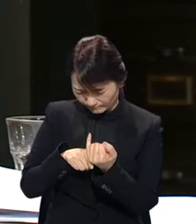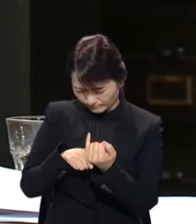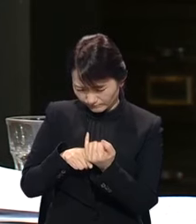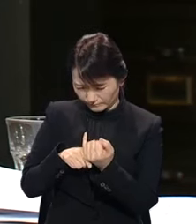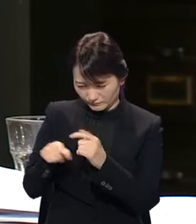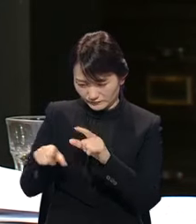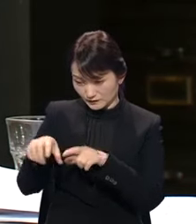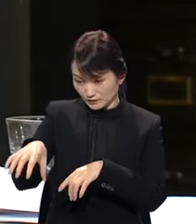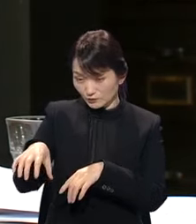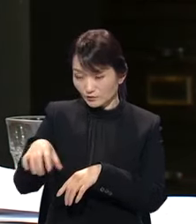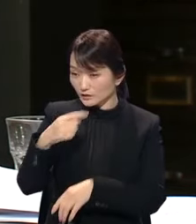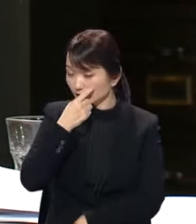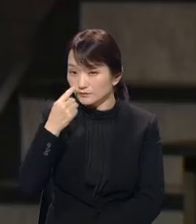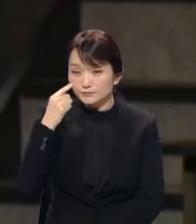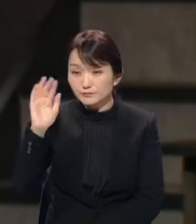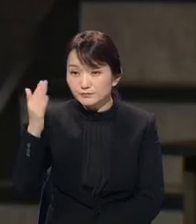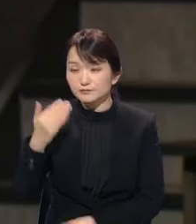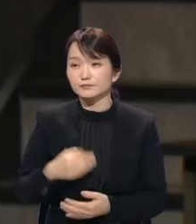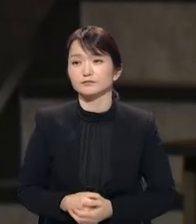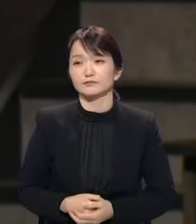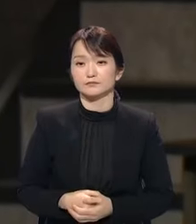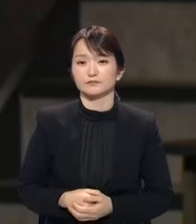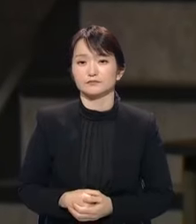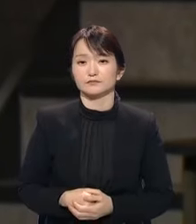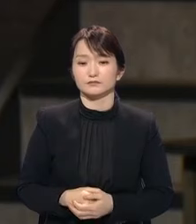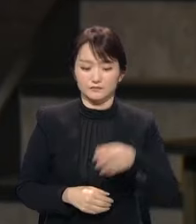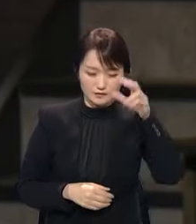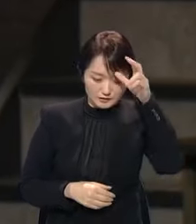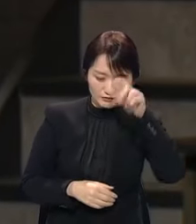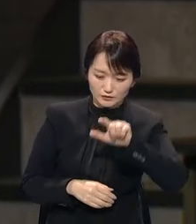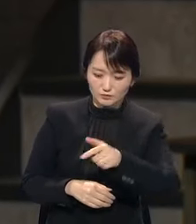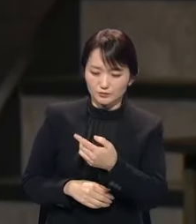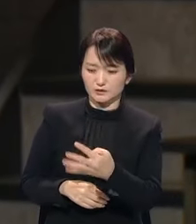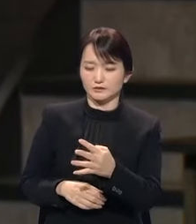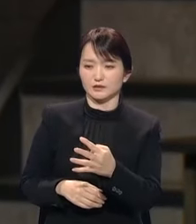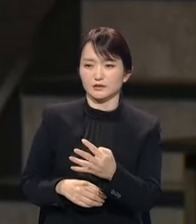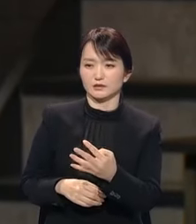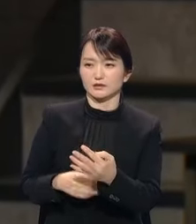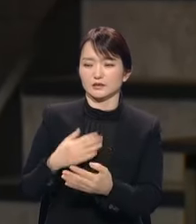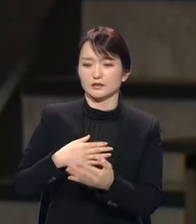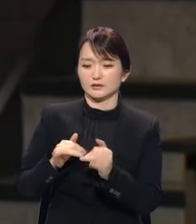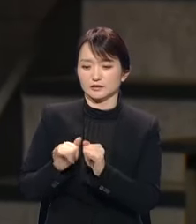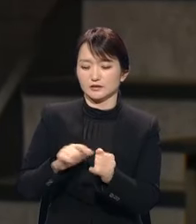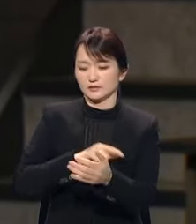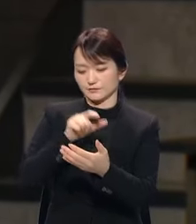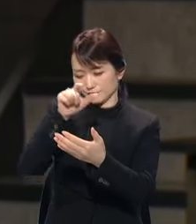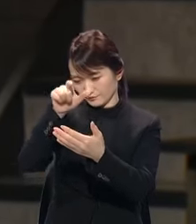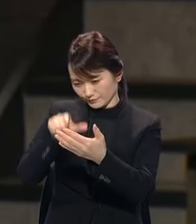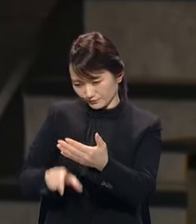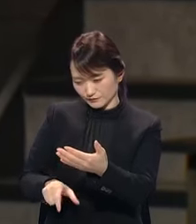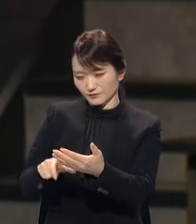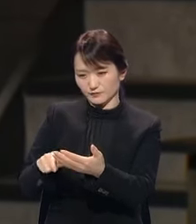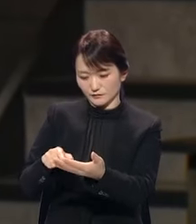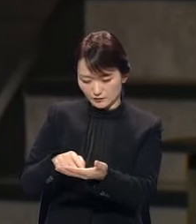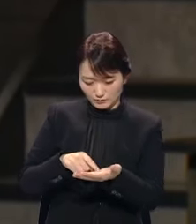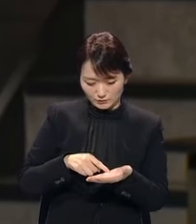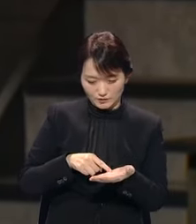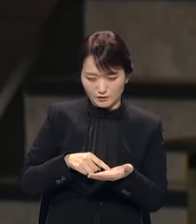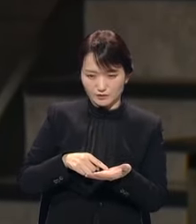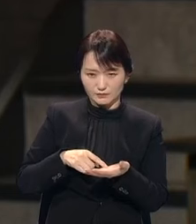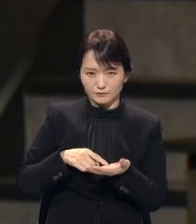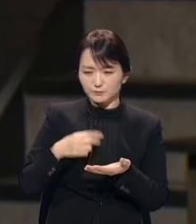예, 그래서 경찰이 604호에 있는 내연녀의 그 지인들 리스트를 갖다가 이렇게 참고를 해서 추적을